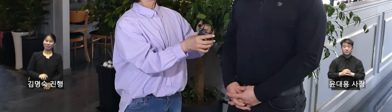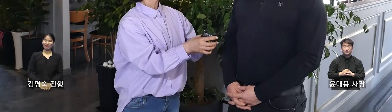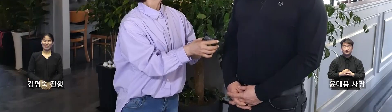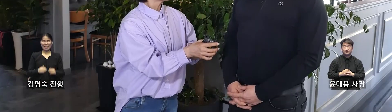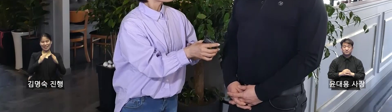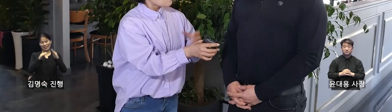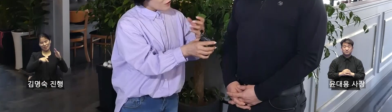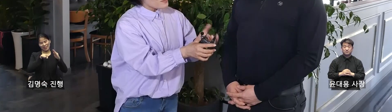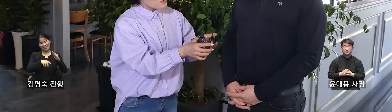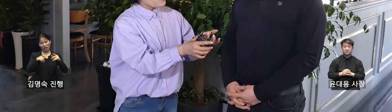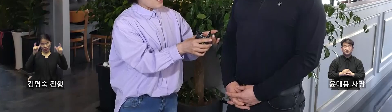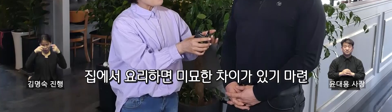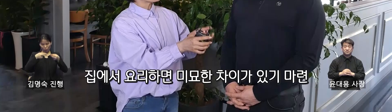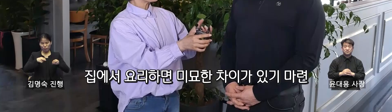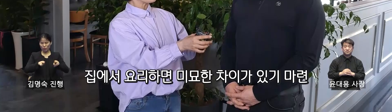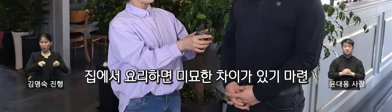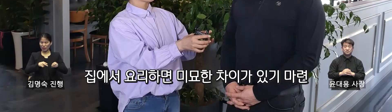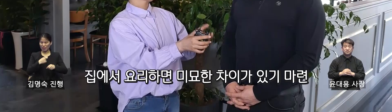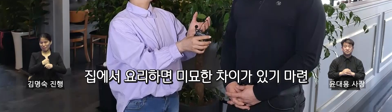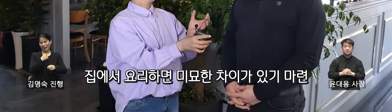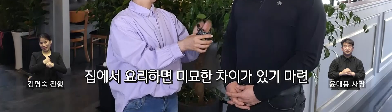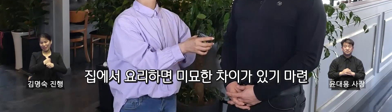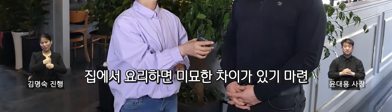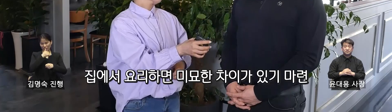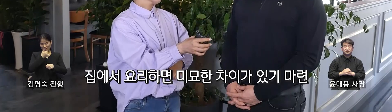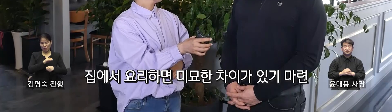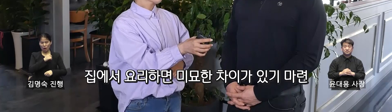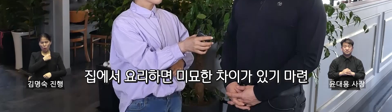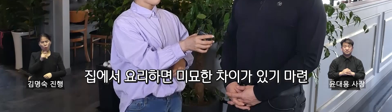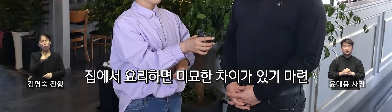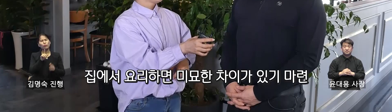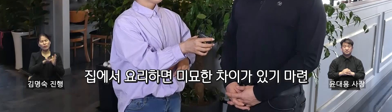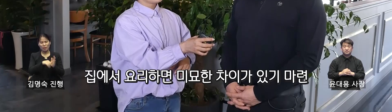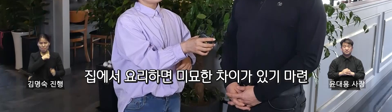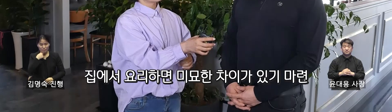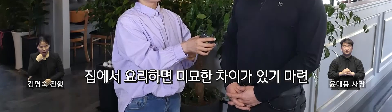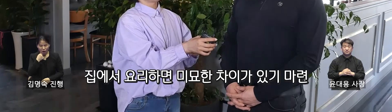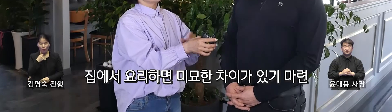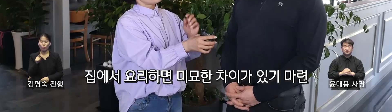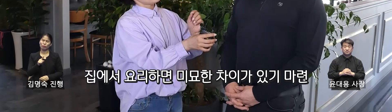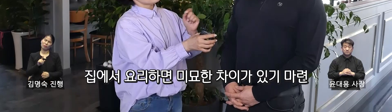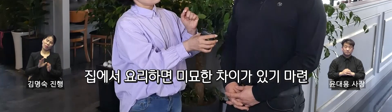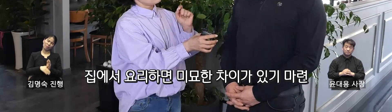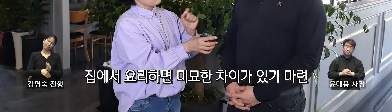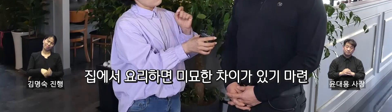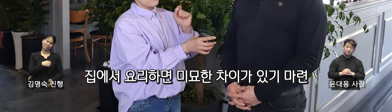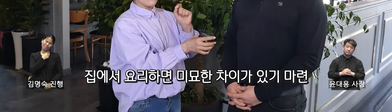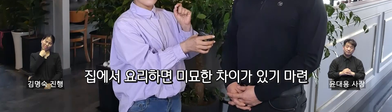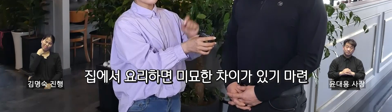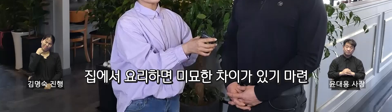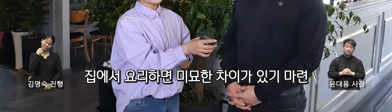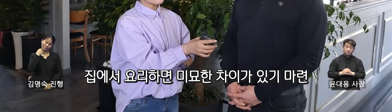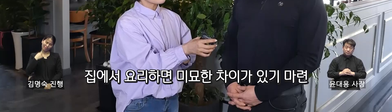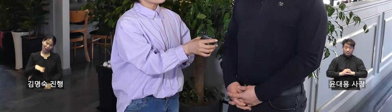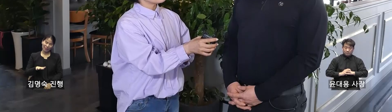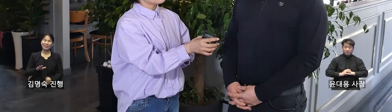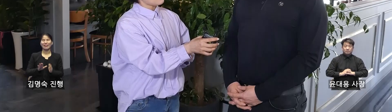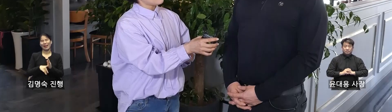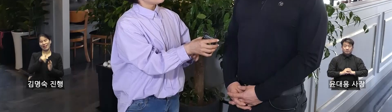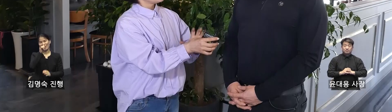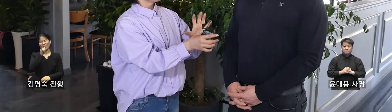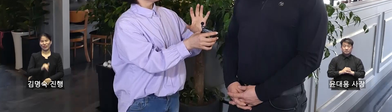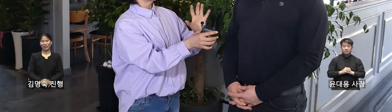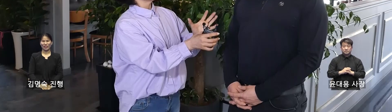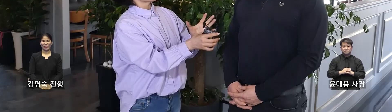집에서 소 불고기를 좀 해보지만 어느 때는 맛있을 때가 있고 아, 어느 때는 맛이 조금 뭔가 부족한 때가